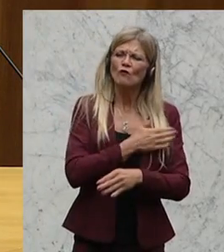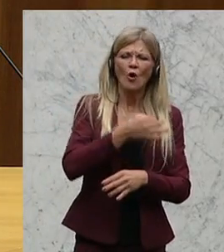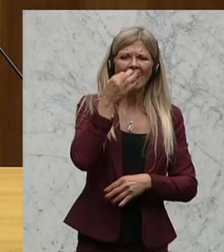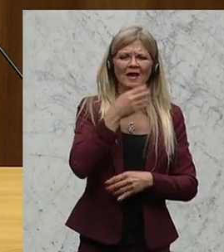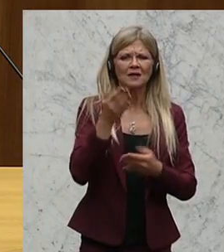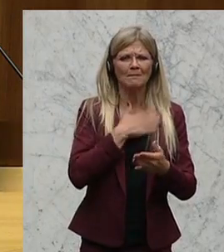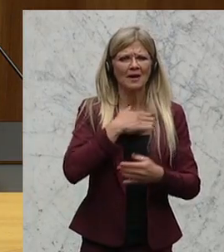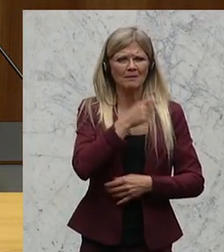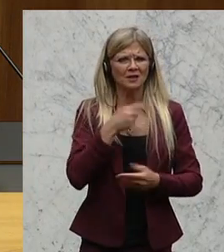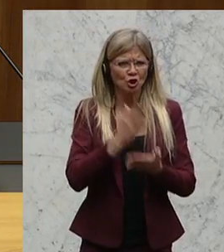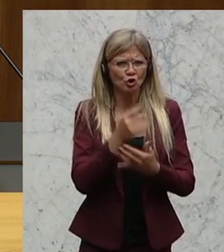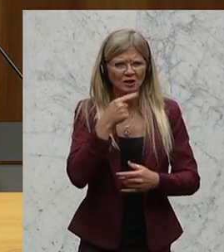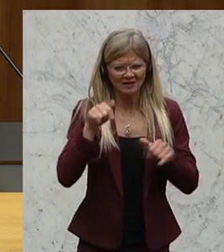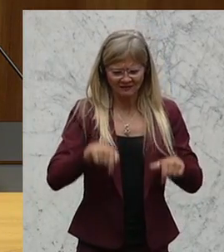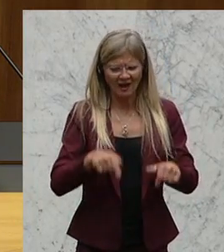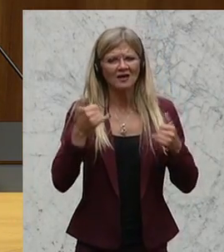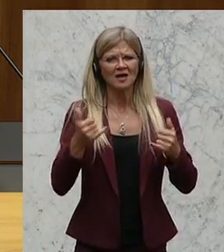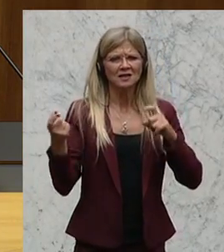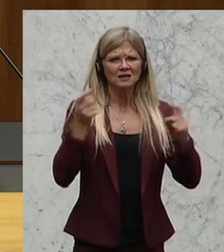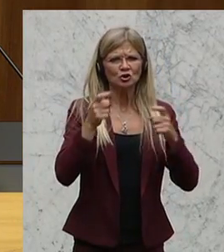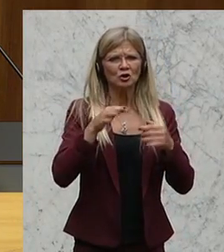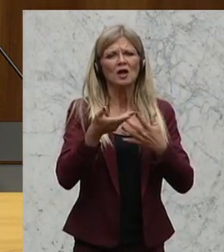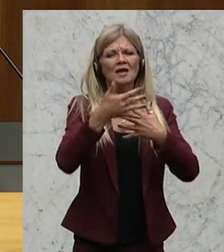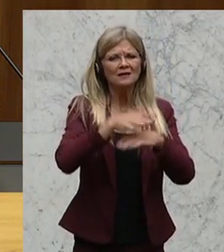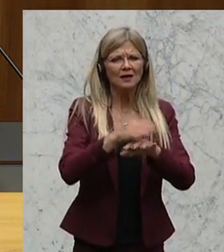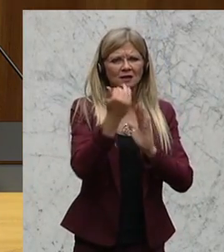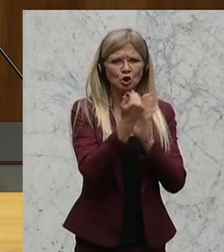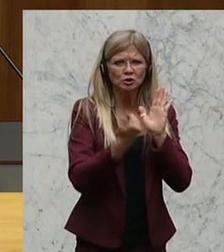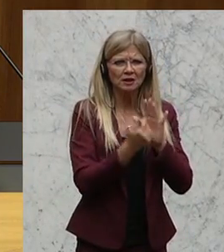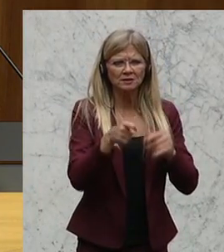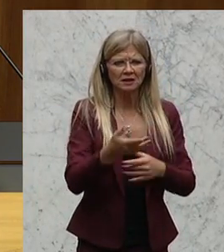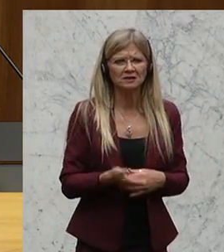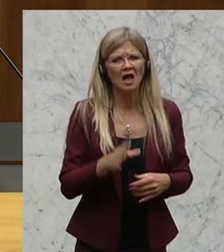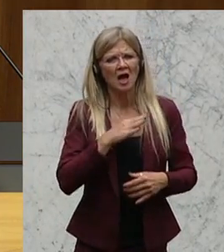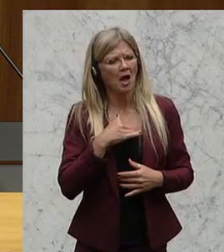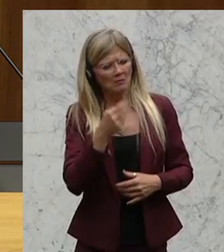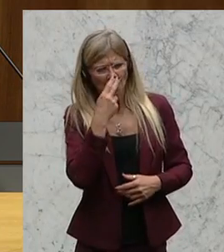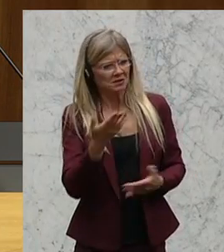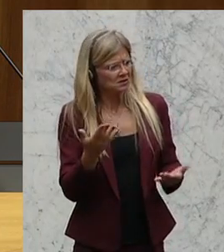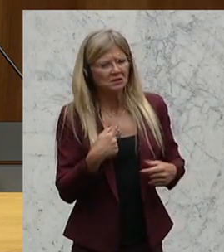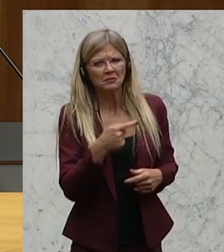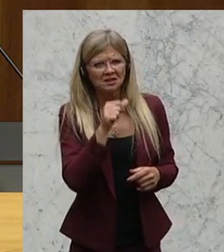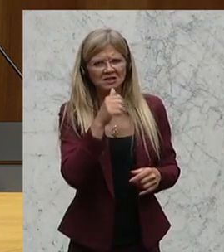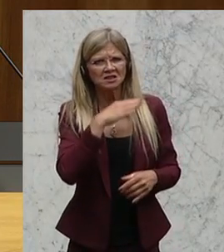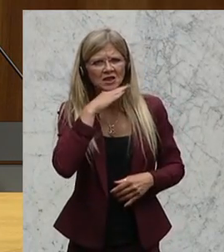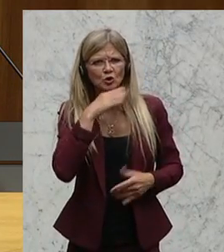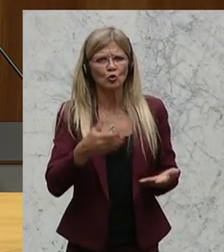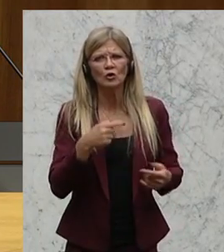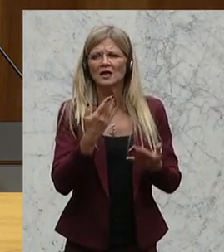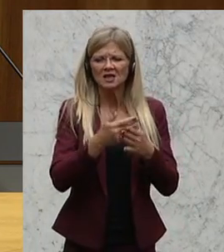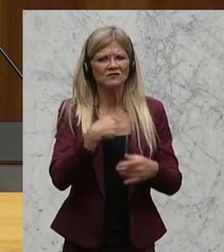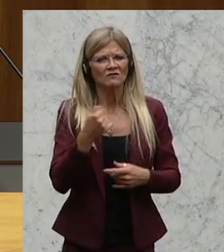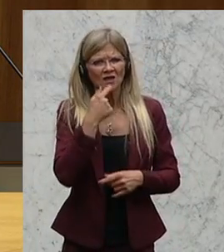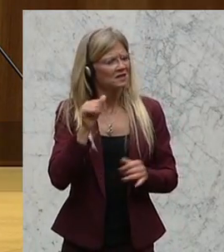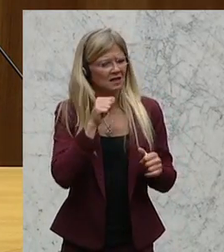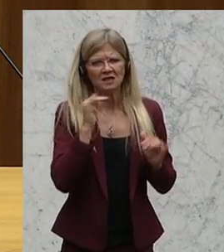gesagt, ist eine Debatte über ein Integrationsgesetz, das also offensichtlich nicht ausreichend und nicht genügend ist, weswegen wir, wie schon gesagt,